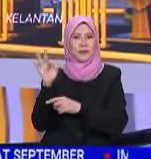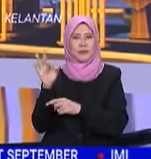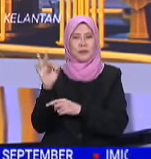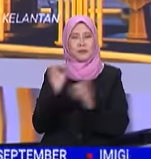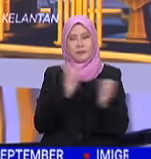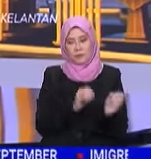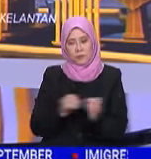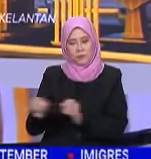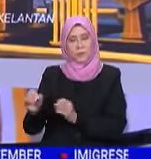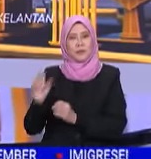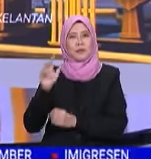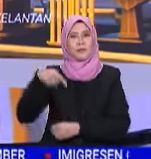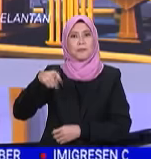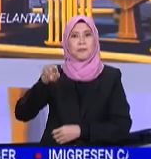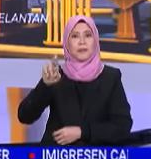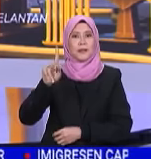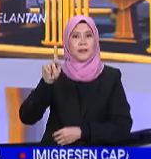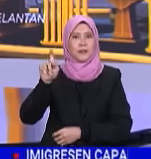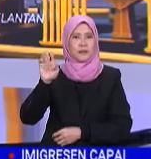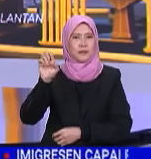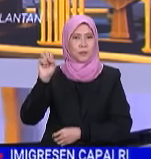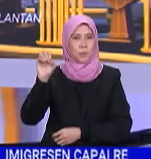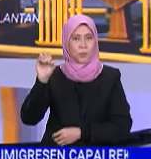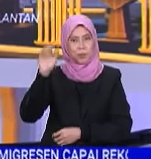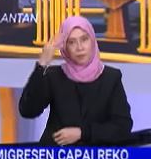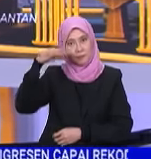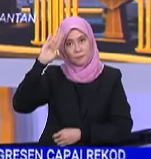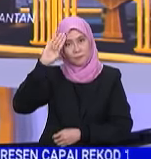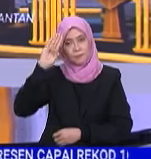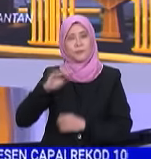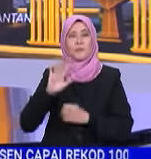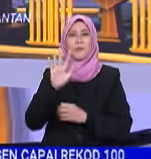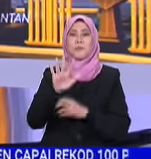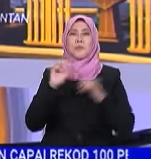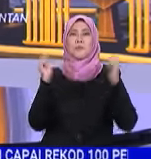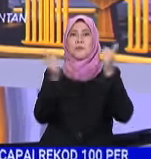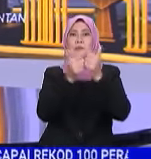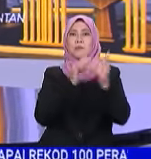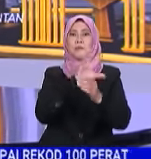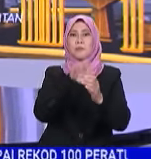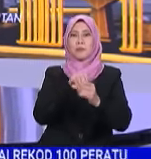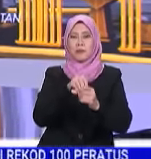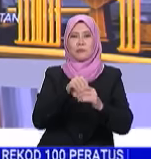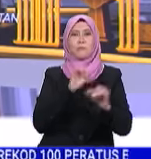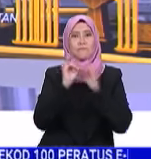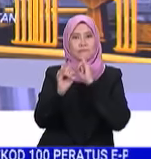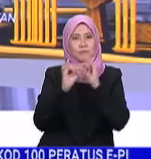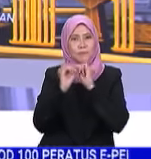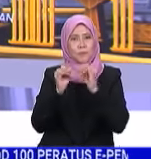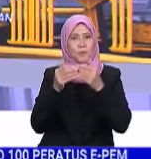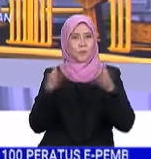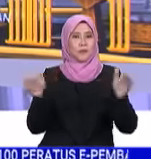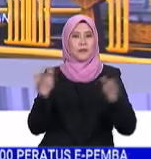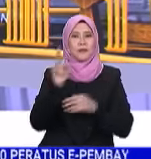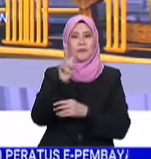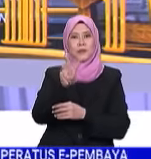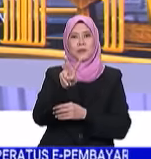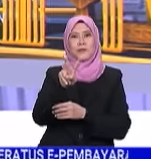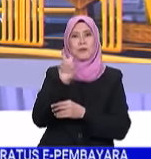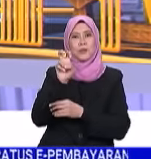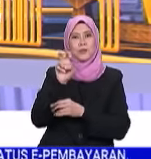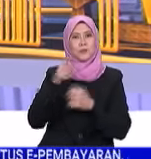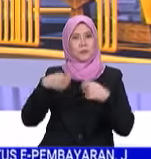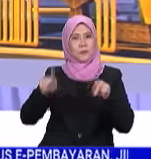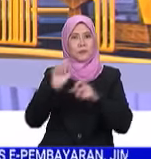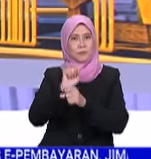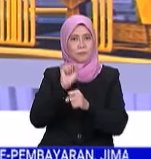pertubuhan keselamatan sosial perkeso Perlis sebanyak lima agensi terlibat menjalankan temuduga terbuka dengan 200 peluang